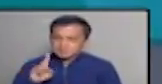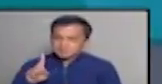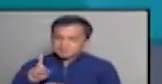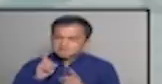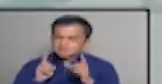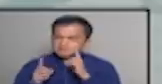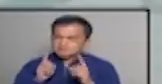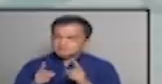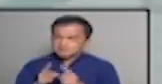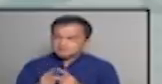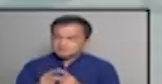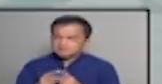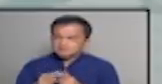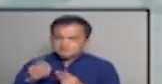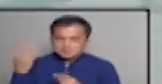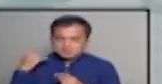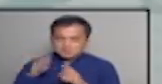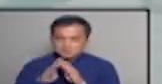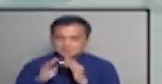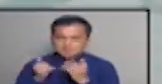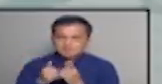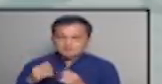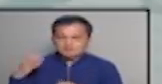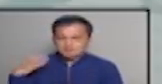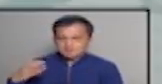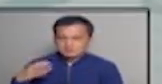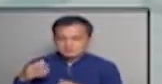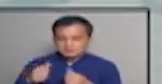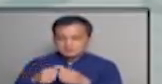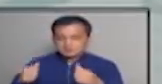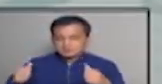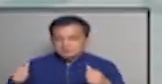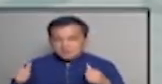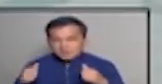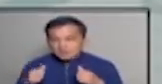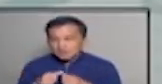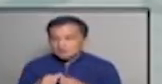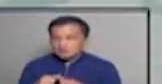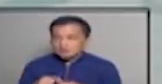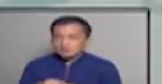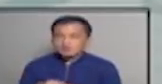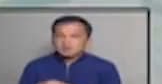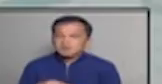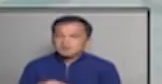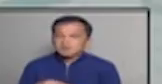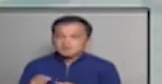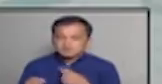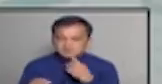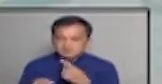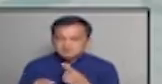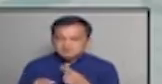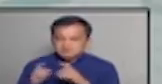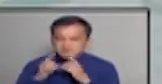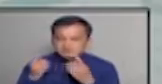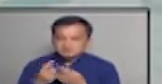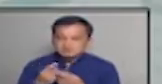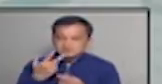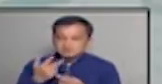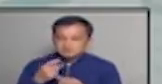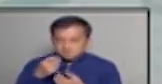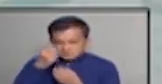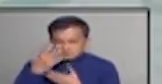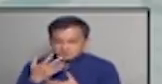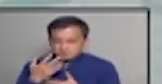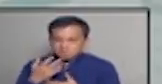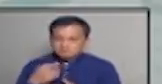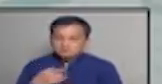na dating barangay captain din po niya sa area na yan. Okay. District 3 at nagsasabi nga po na